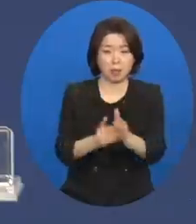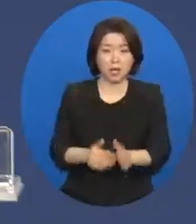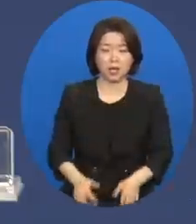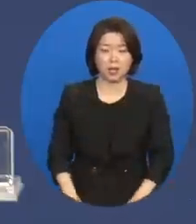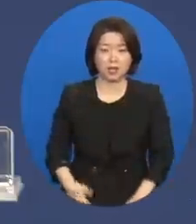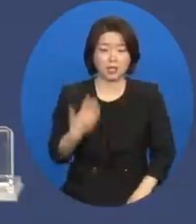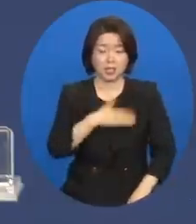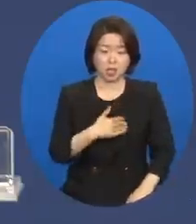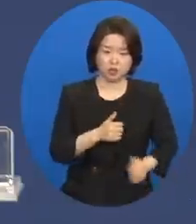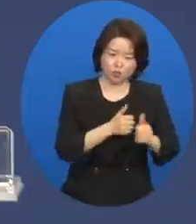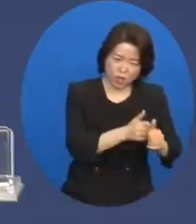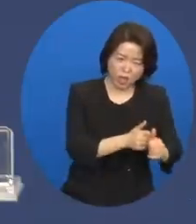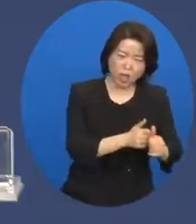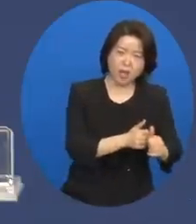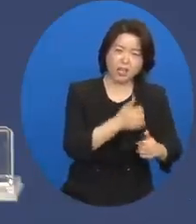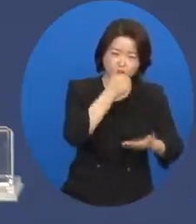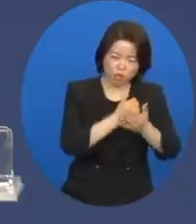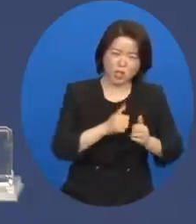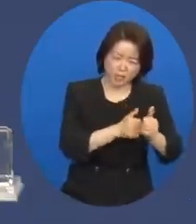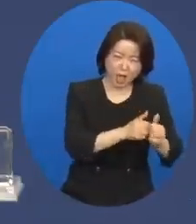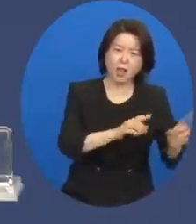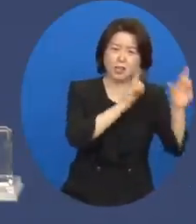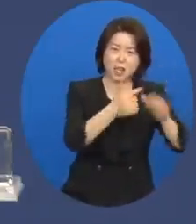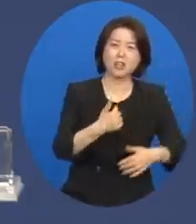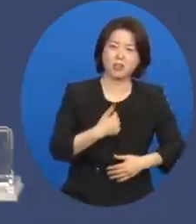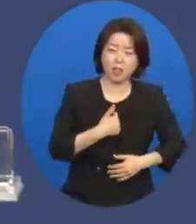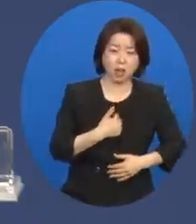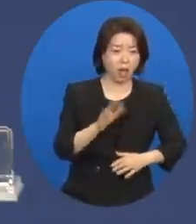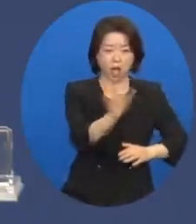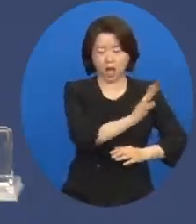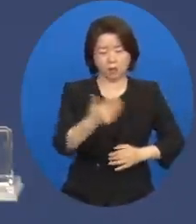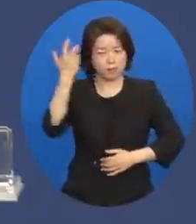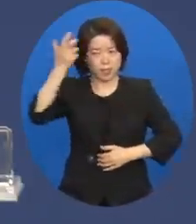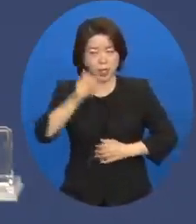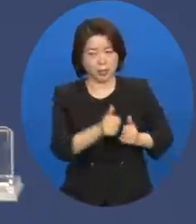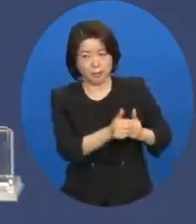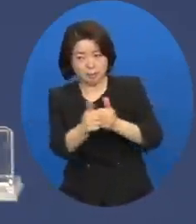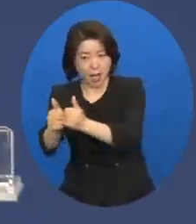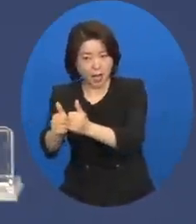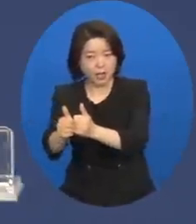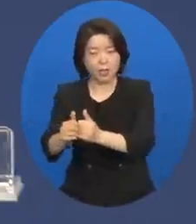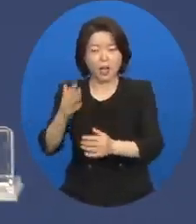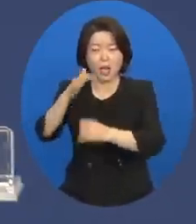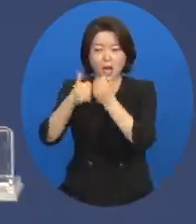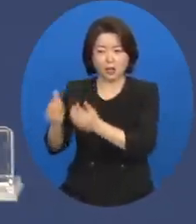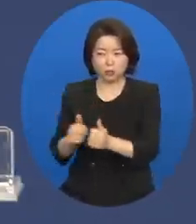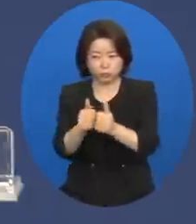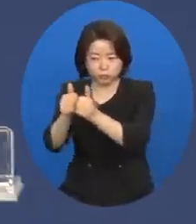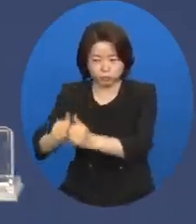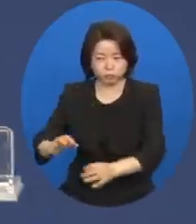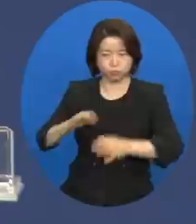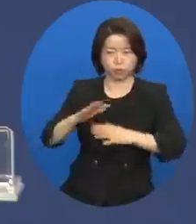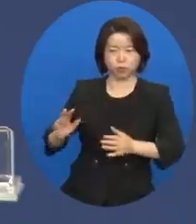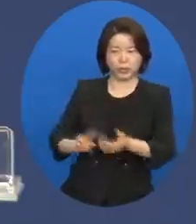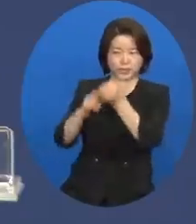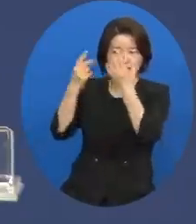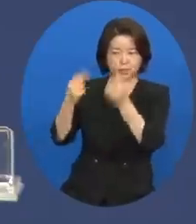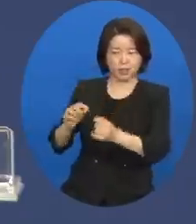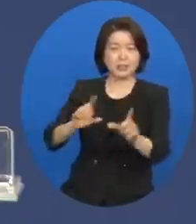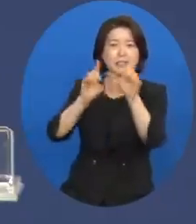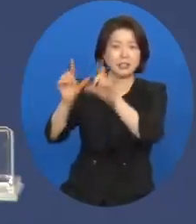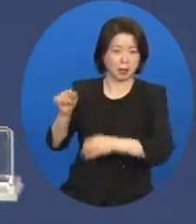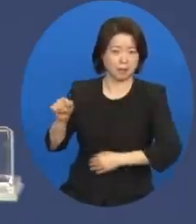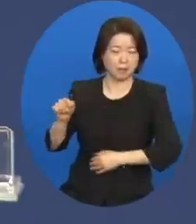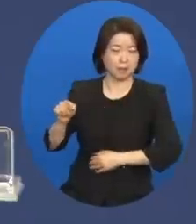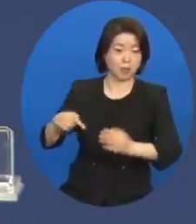육으로 살던 죄를 따라 살던 내가 영을 따라 하나님과 동행하는 그 놀라운 기적 같은 삶이 이게